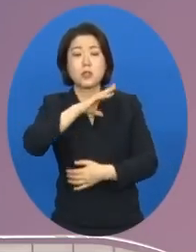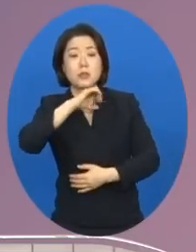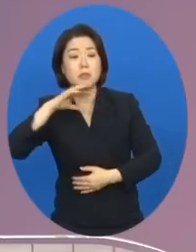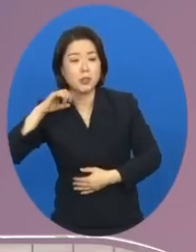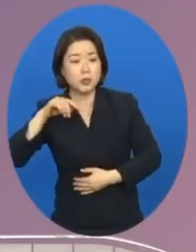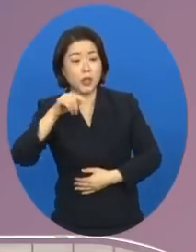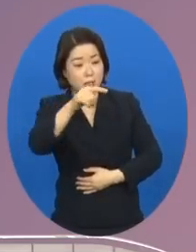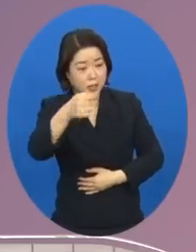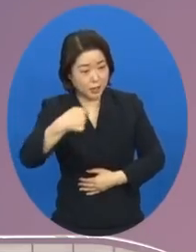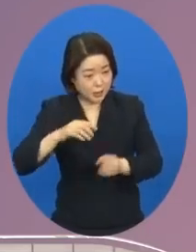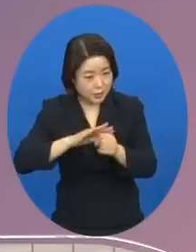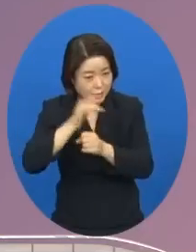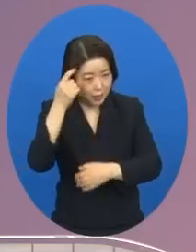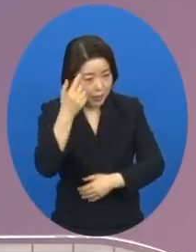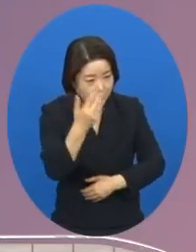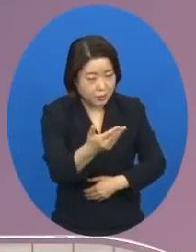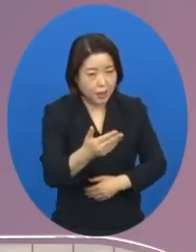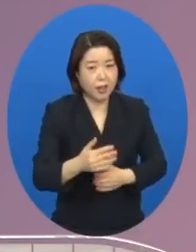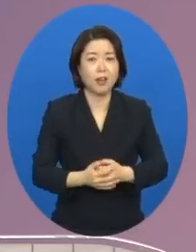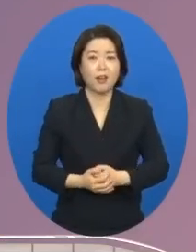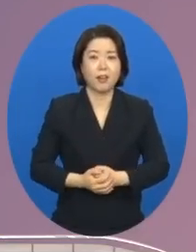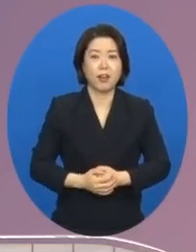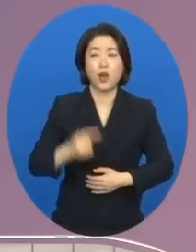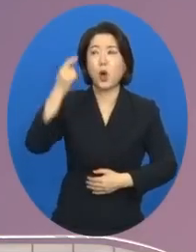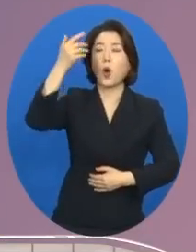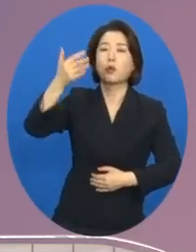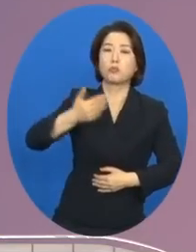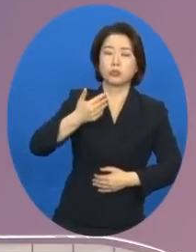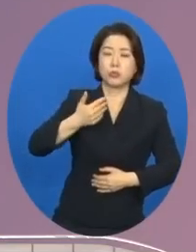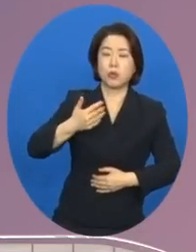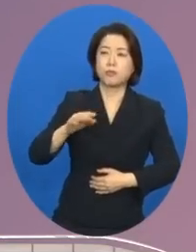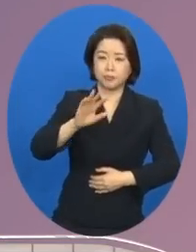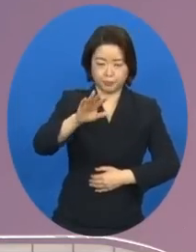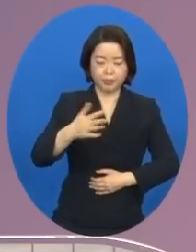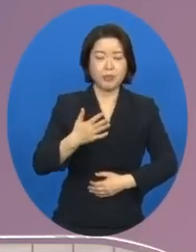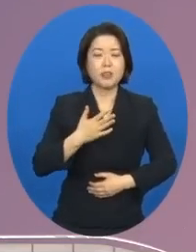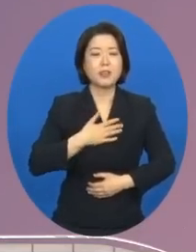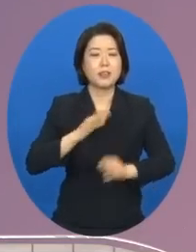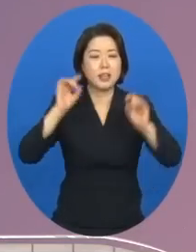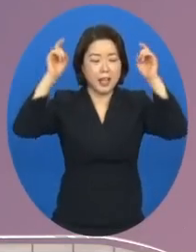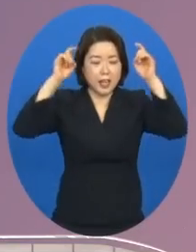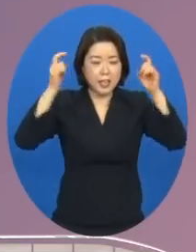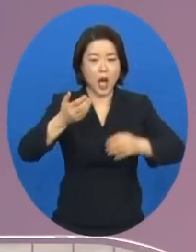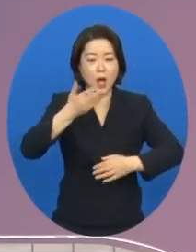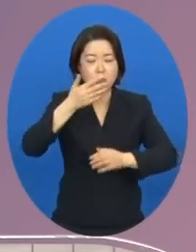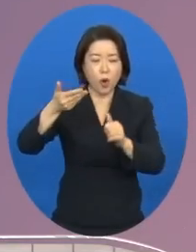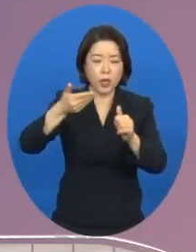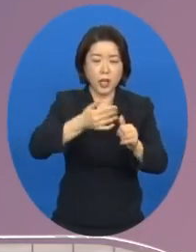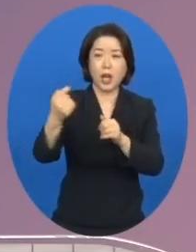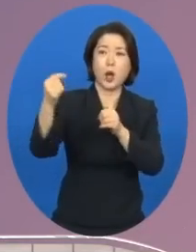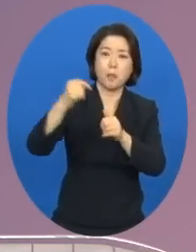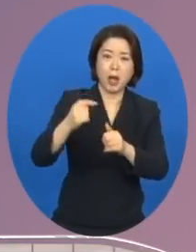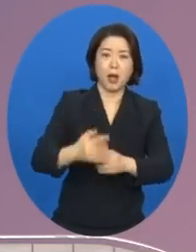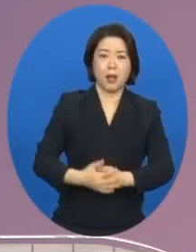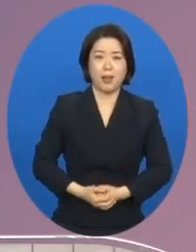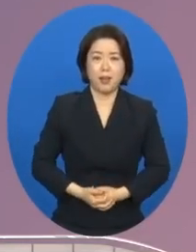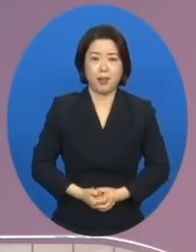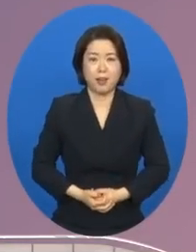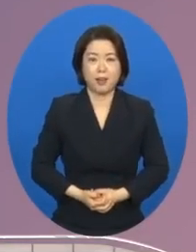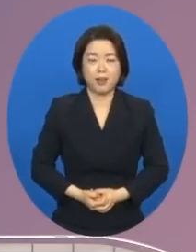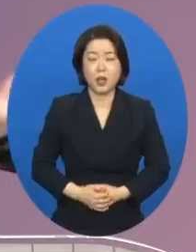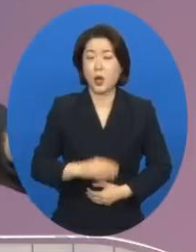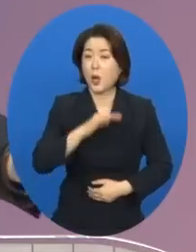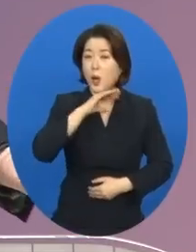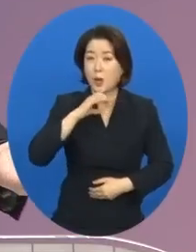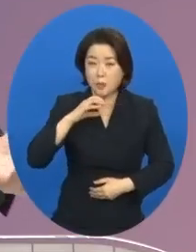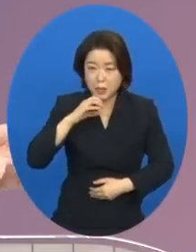나를 사랑하느냐라고 물으시고 내 양을 먹이라 그렇게 말씀하신 겁니다.